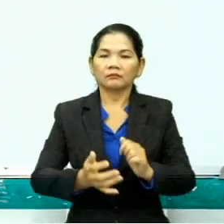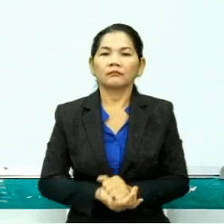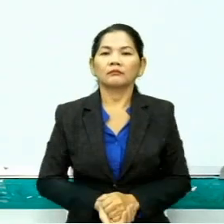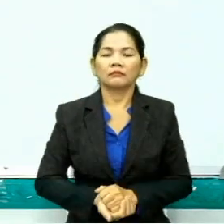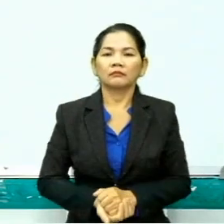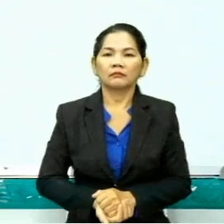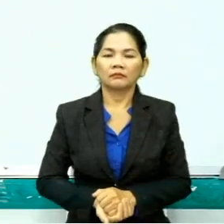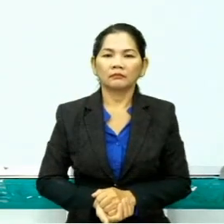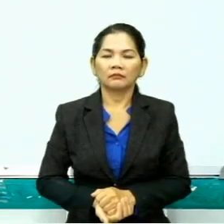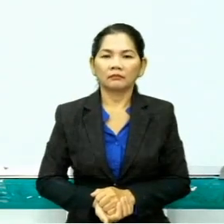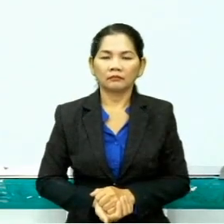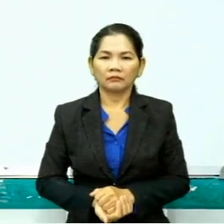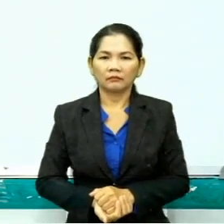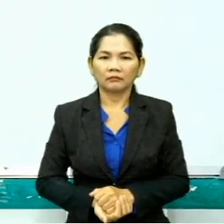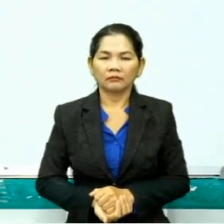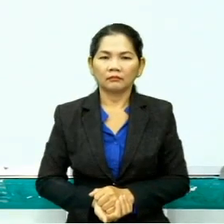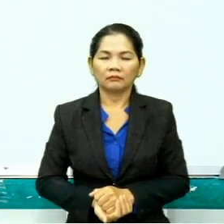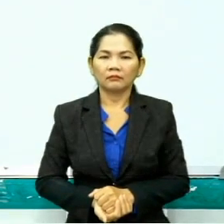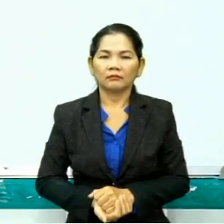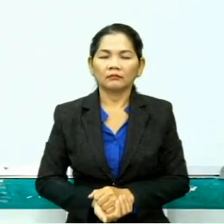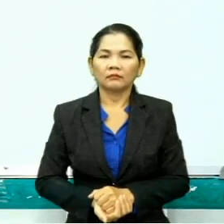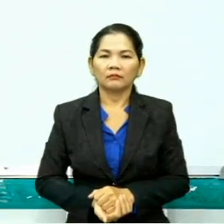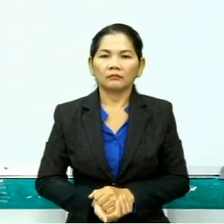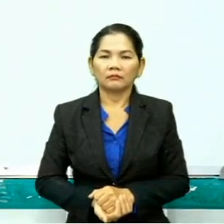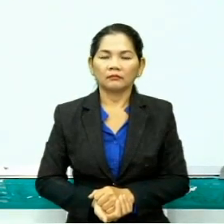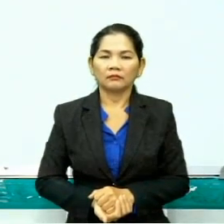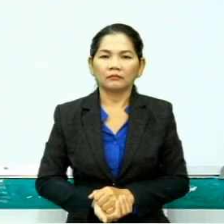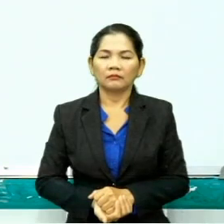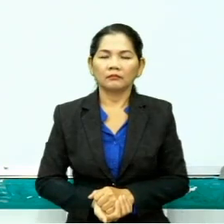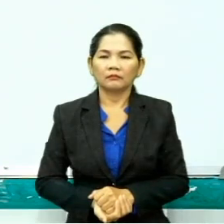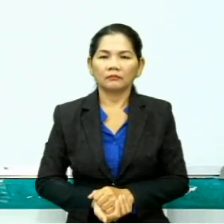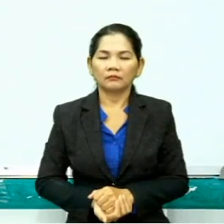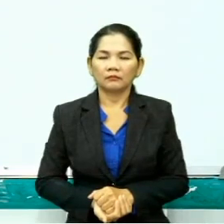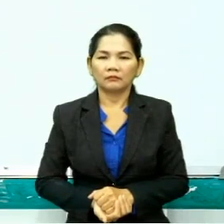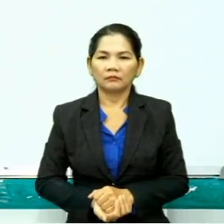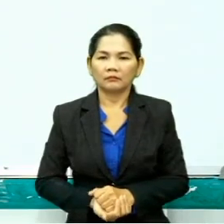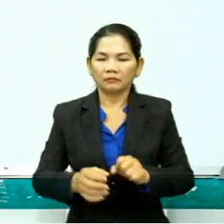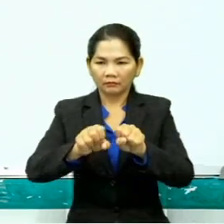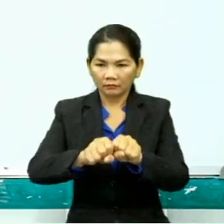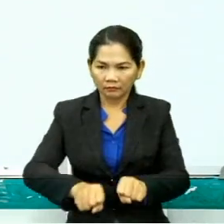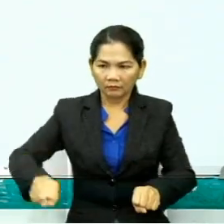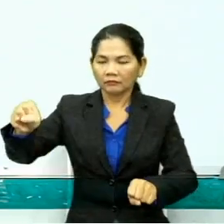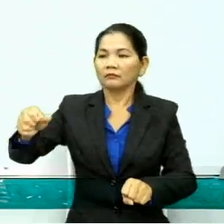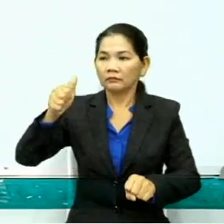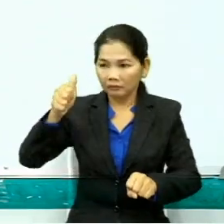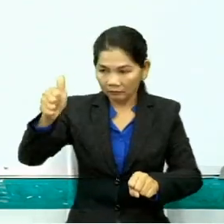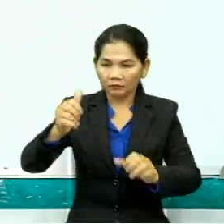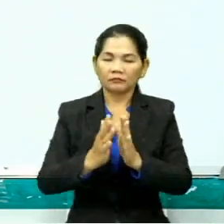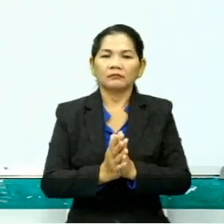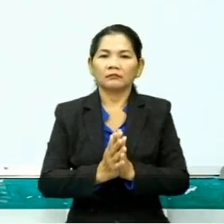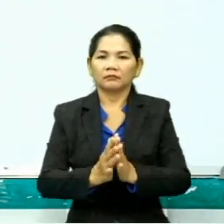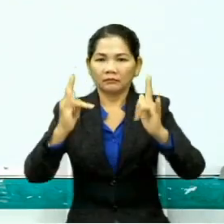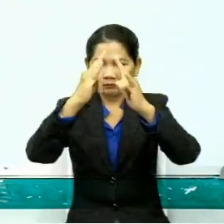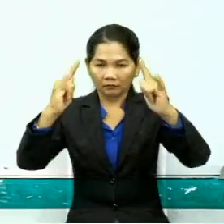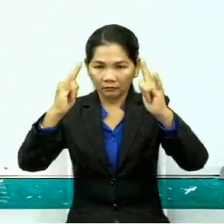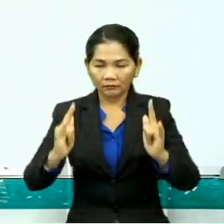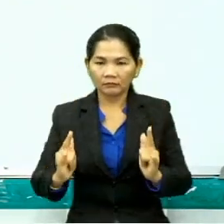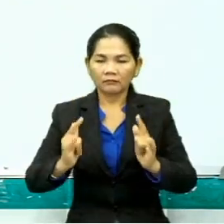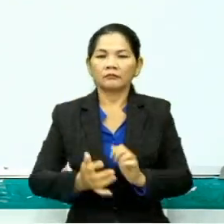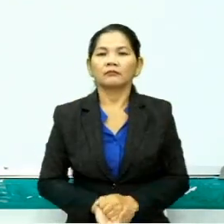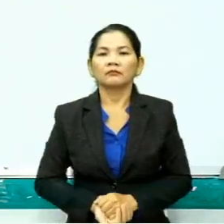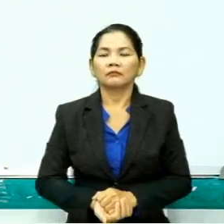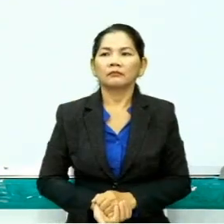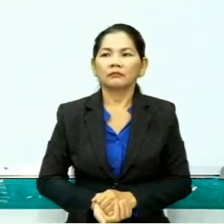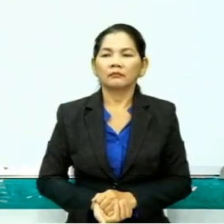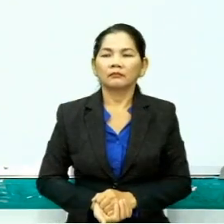tới con cha con đập sâu nó con nó bò vó bề khăn san là ó tiền bấm tía cái đầy